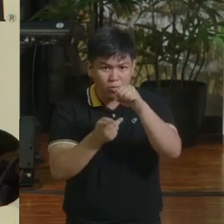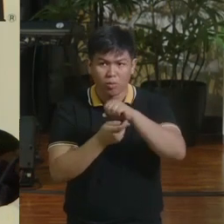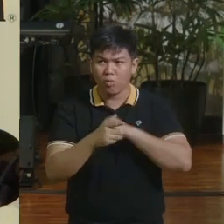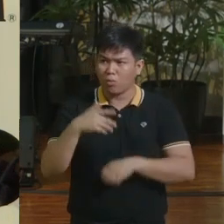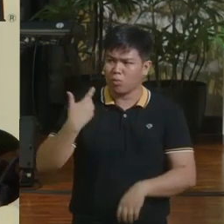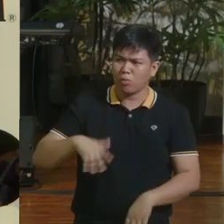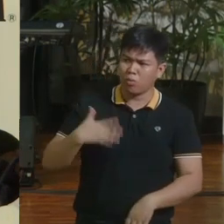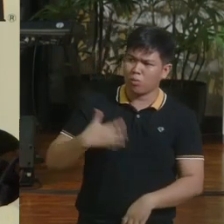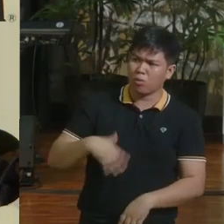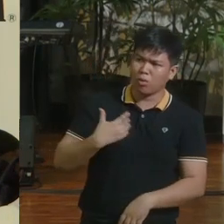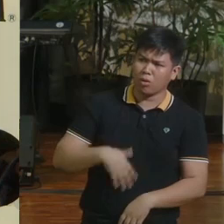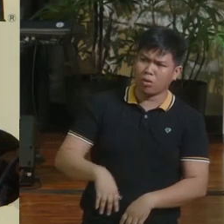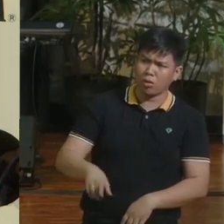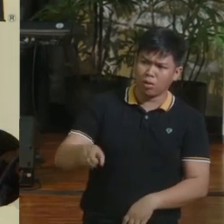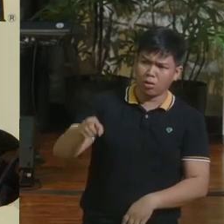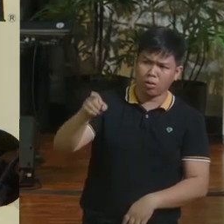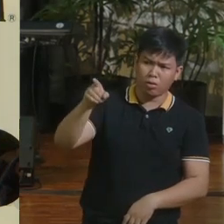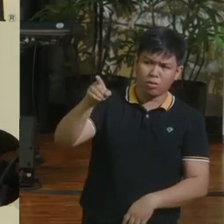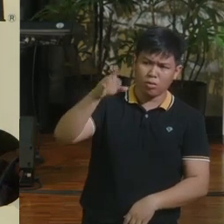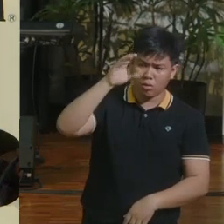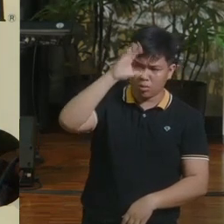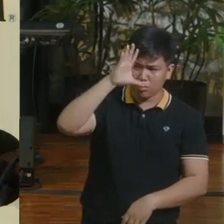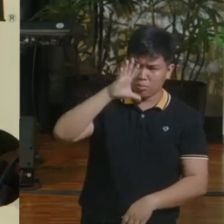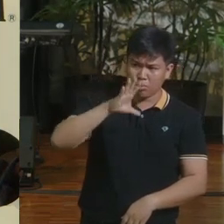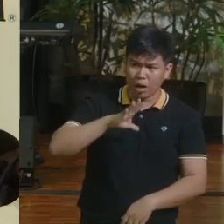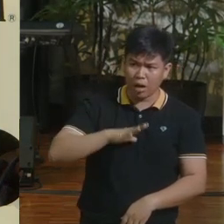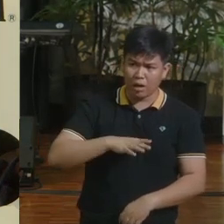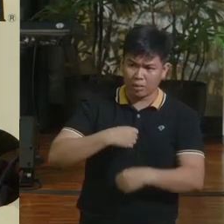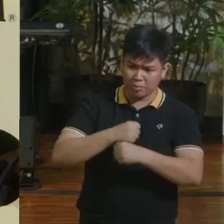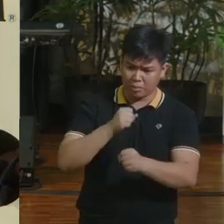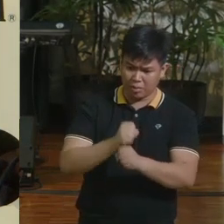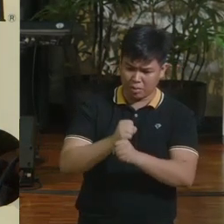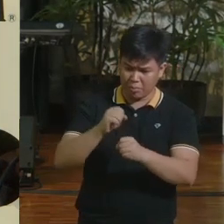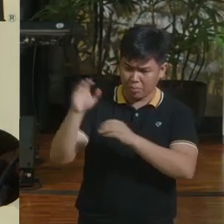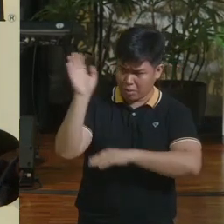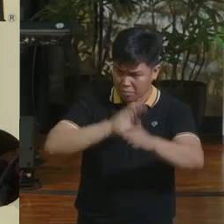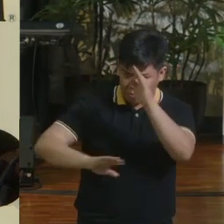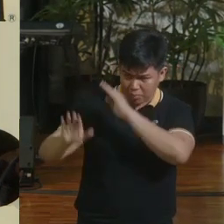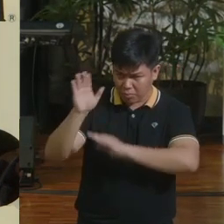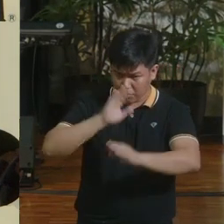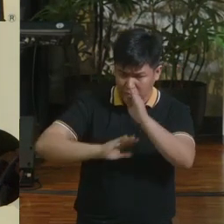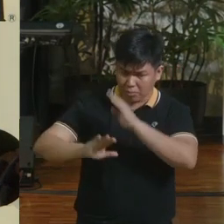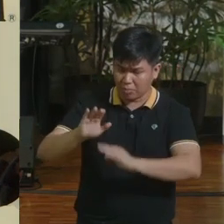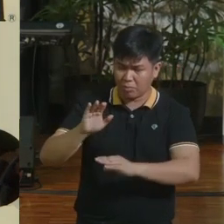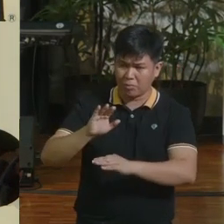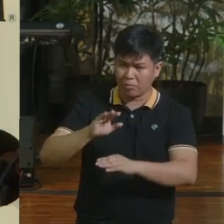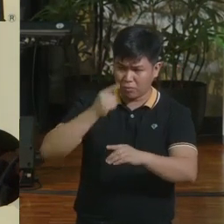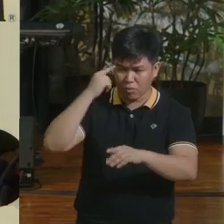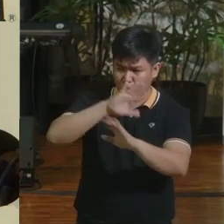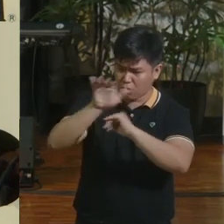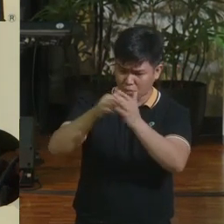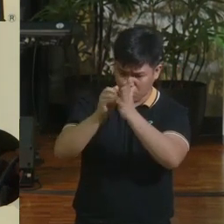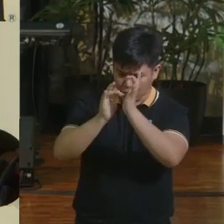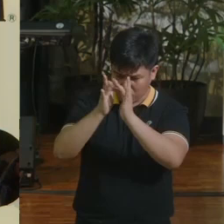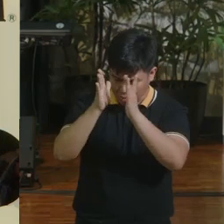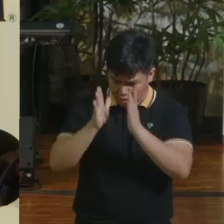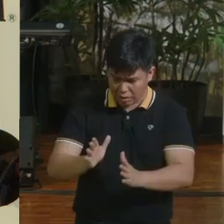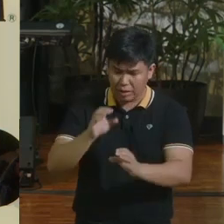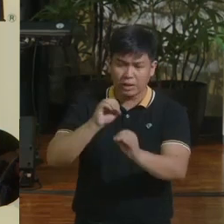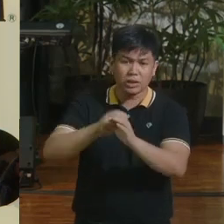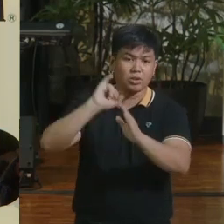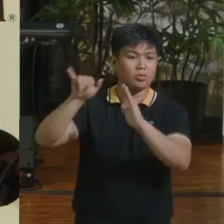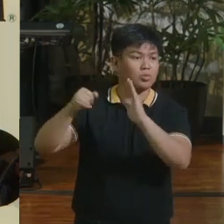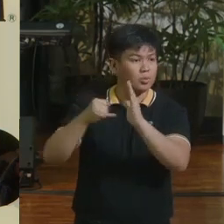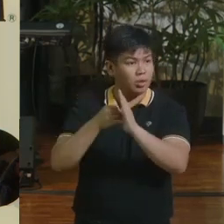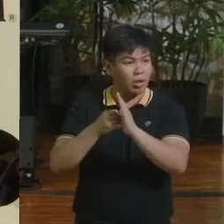said, is not this the man who made havoc in Jerusalem of those who called upon his name? And has he not come here for